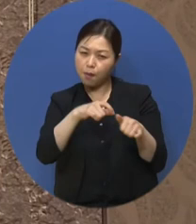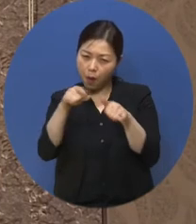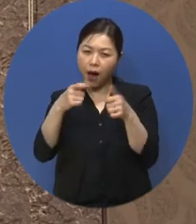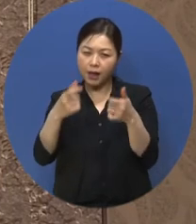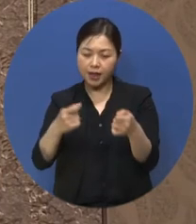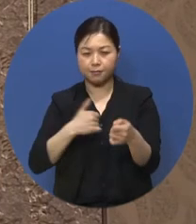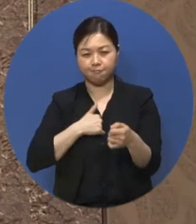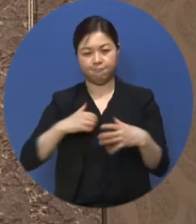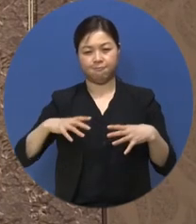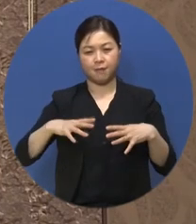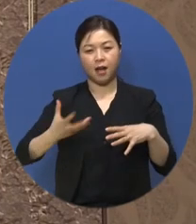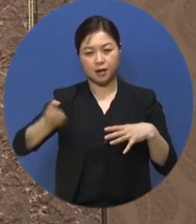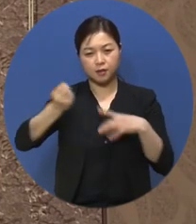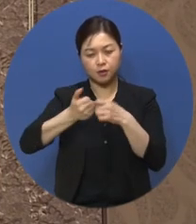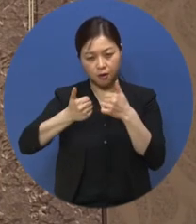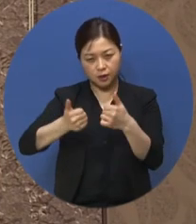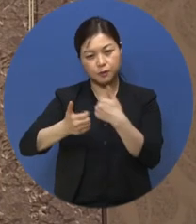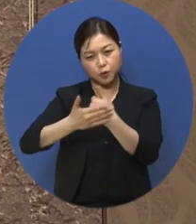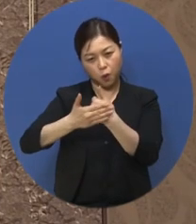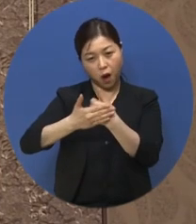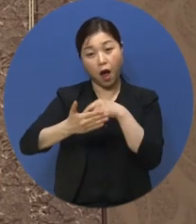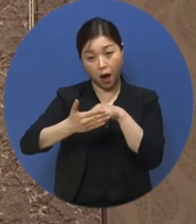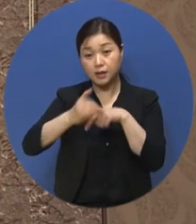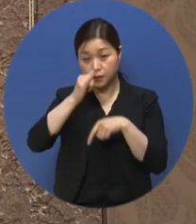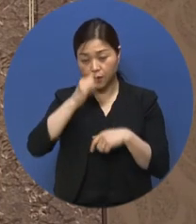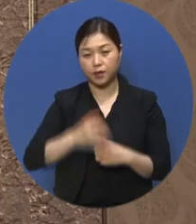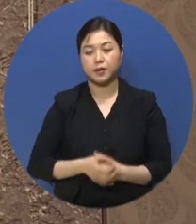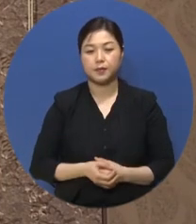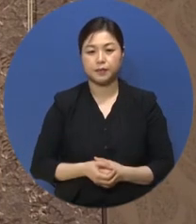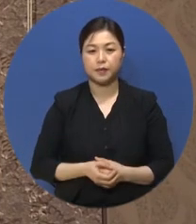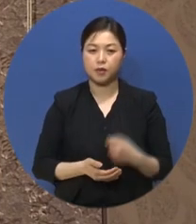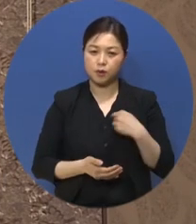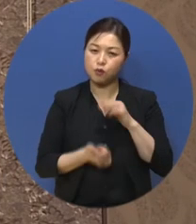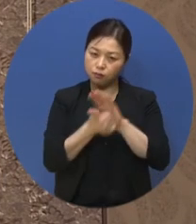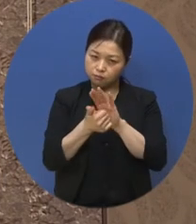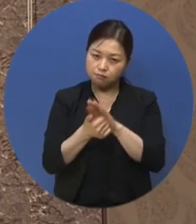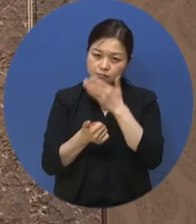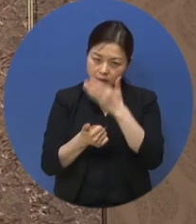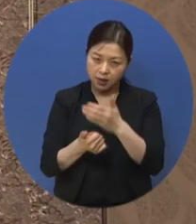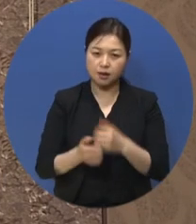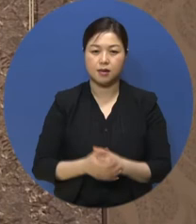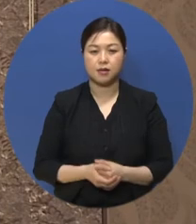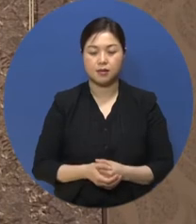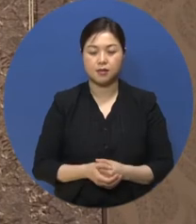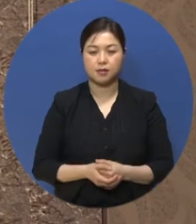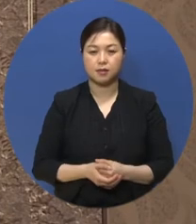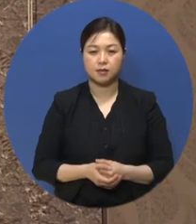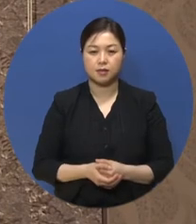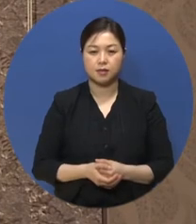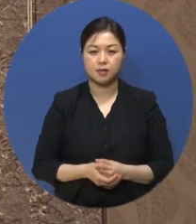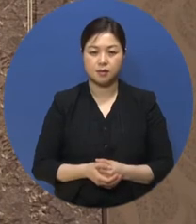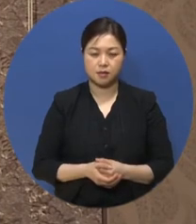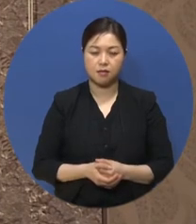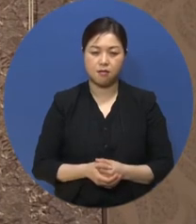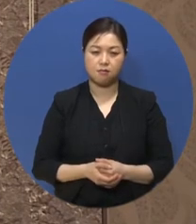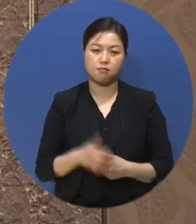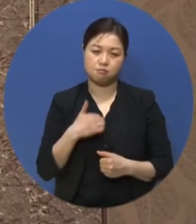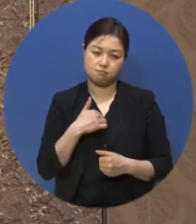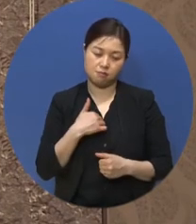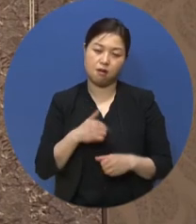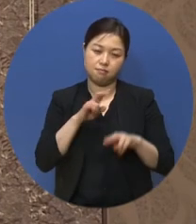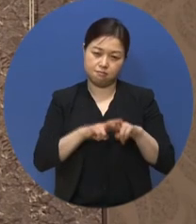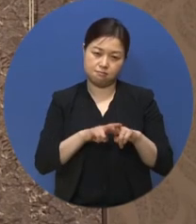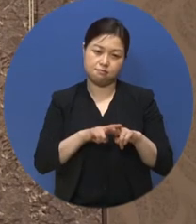갖고 네. 또 열심히 도와줄 일 있으면 저 도와주시고 저도 열심히 도와주고 이런 의원 생활을 하고 싶어요. 그래서